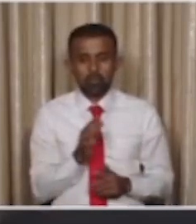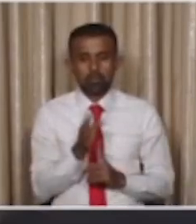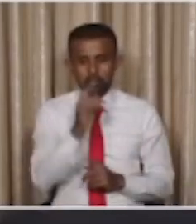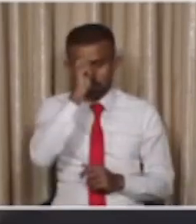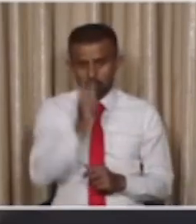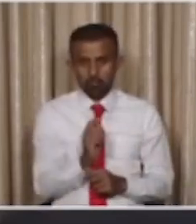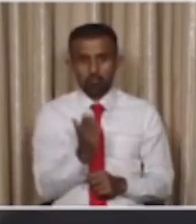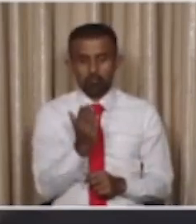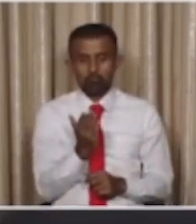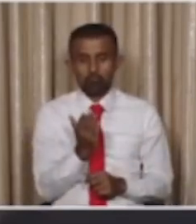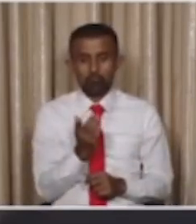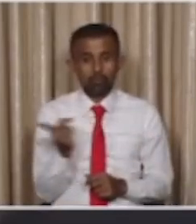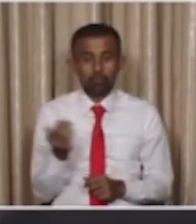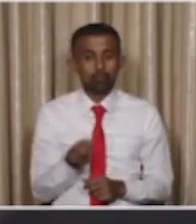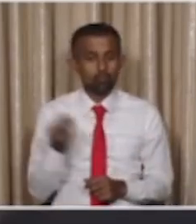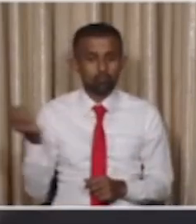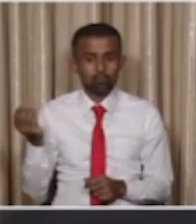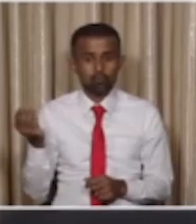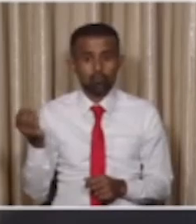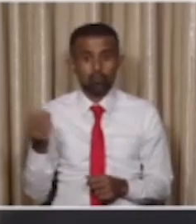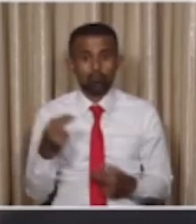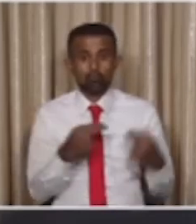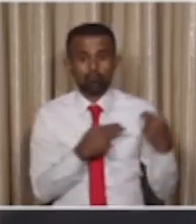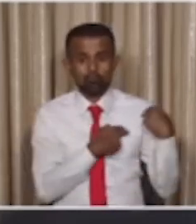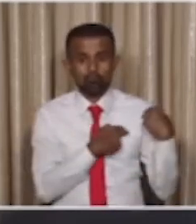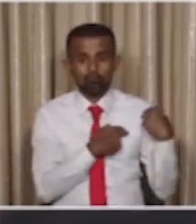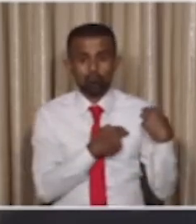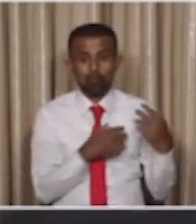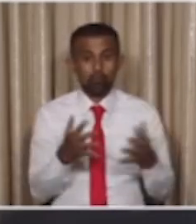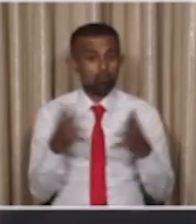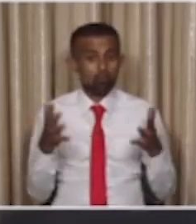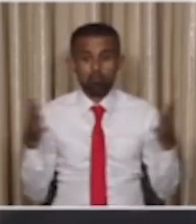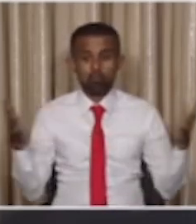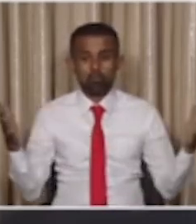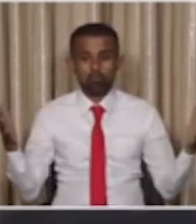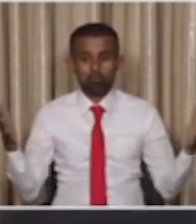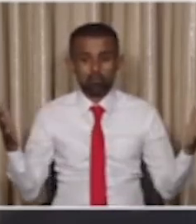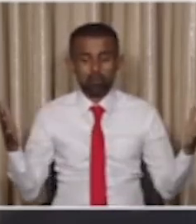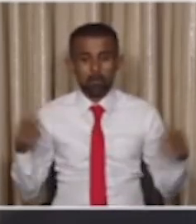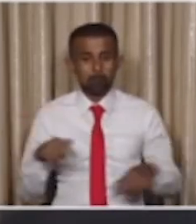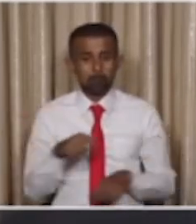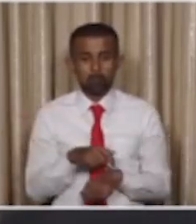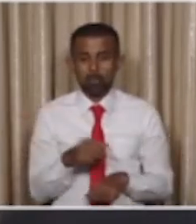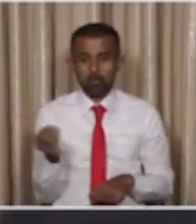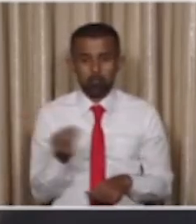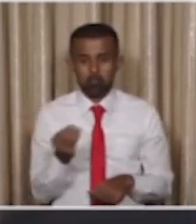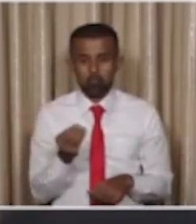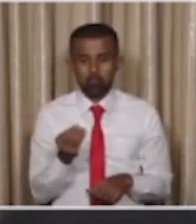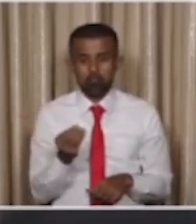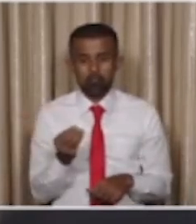ජනාධිපතිවරයා විසින් ඔවුන්ට දීලා තිබිච්ච විෂයපතය අතිශයින් පුළුල්. ඒ නිසා මේ වෙලාව මදි